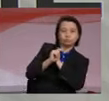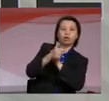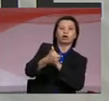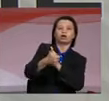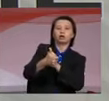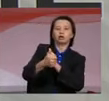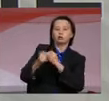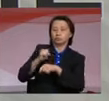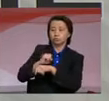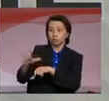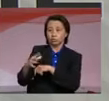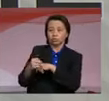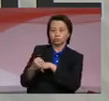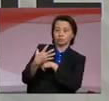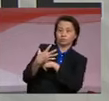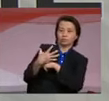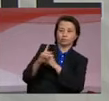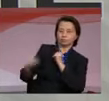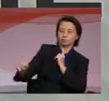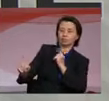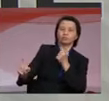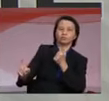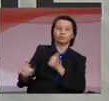jangkitan COVID-19, iaitu lebih kurang